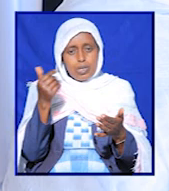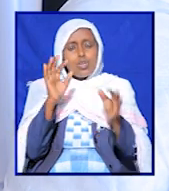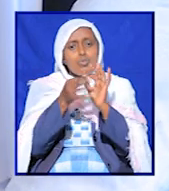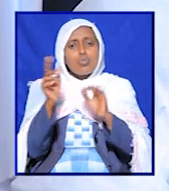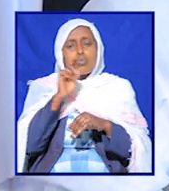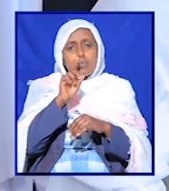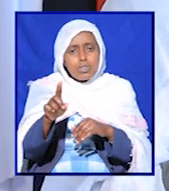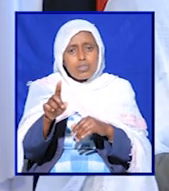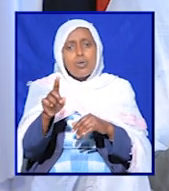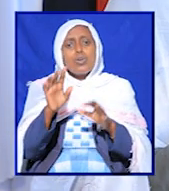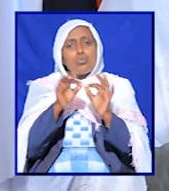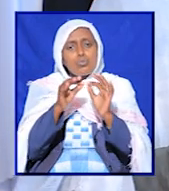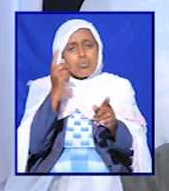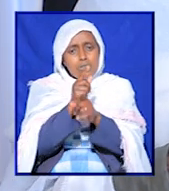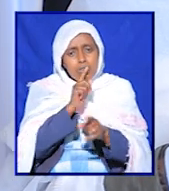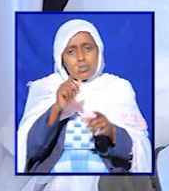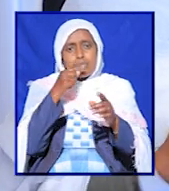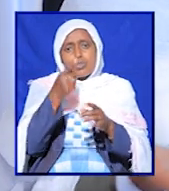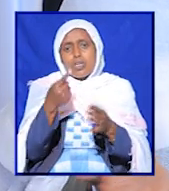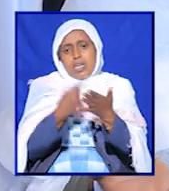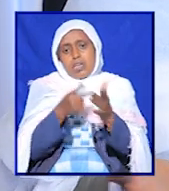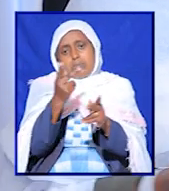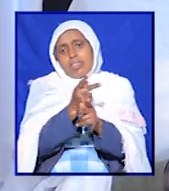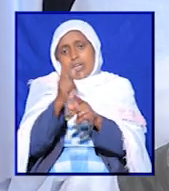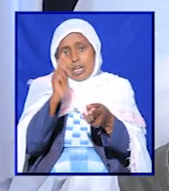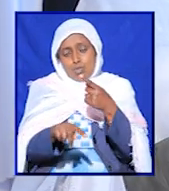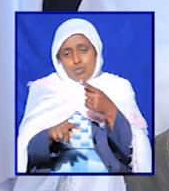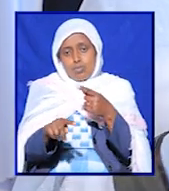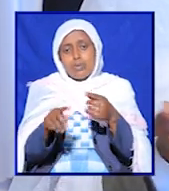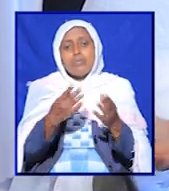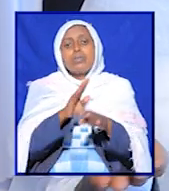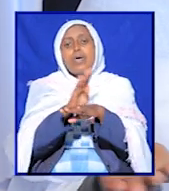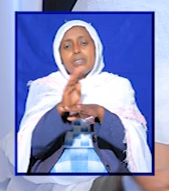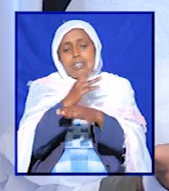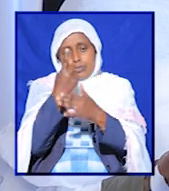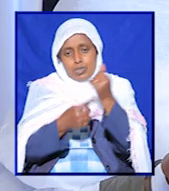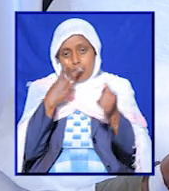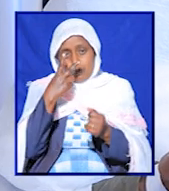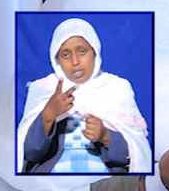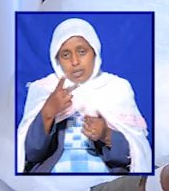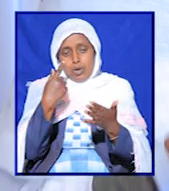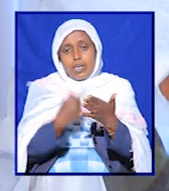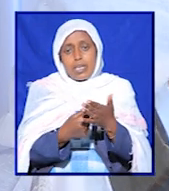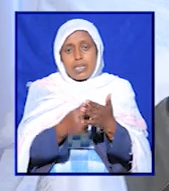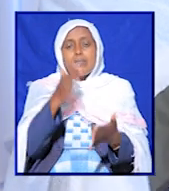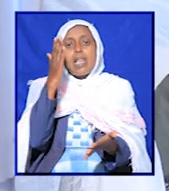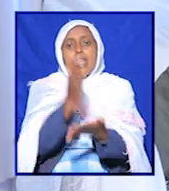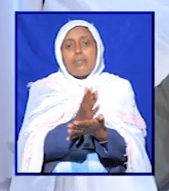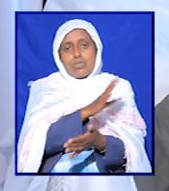ምንድነው? ምስጢሩ ምንድነው? ቢፋለስ ባይፋለስ ለነሱ ሊጠነቀቁ አይችሉም። ከቤተክርስቲያን አንጻር ብቻ ነው የሚያዩት።